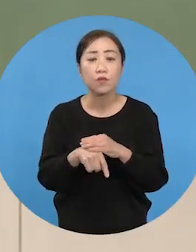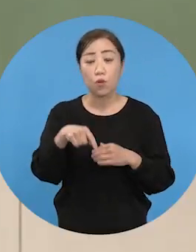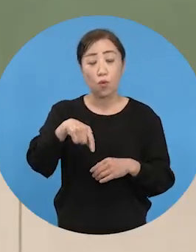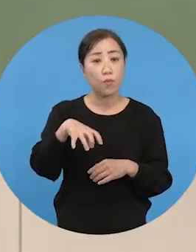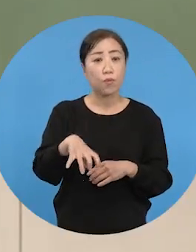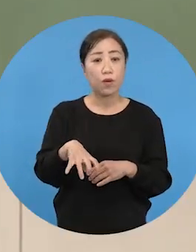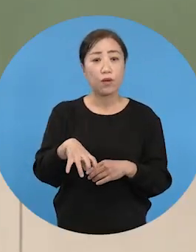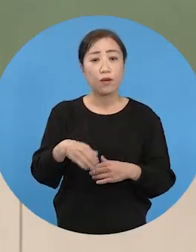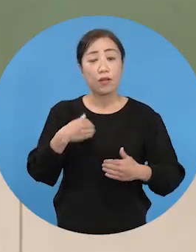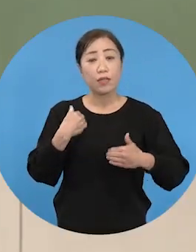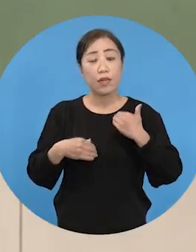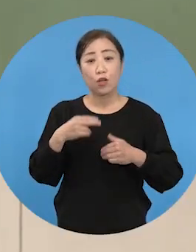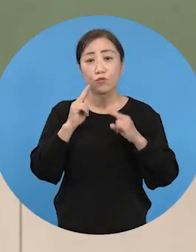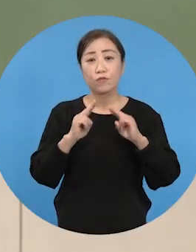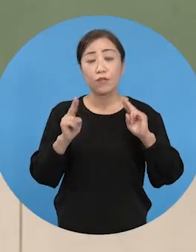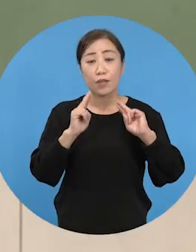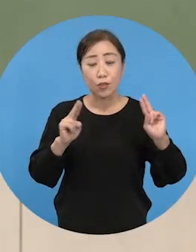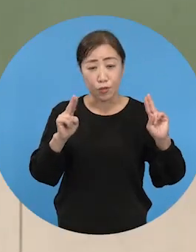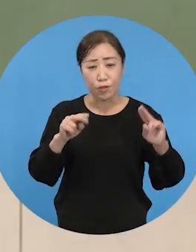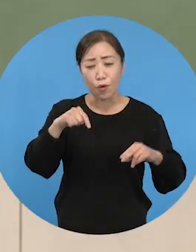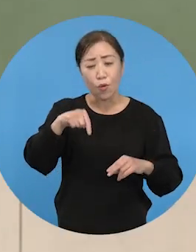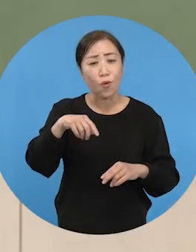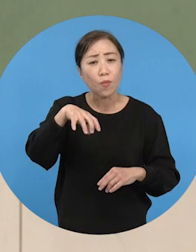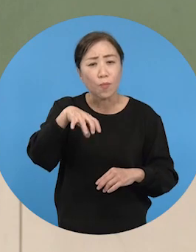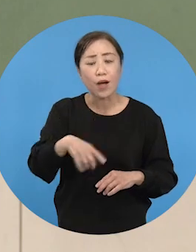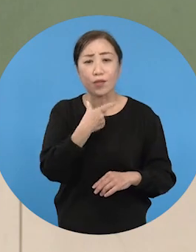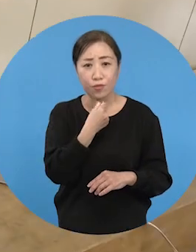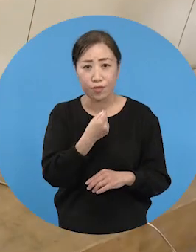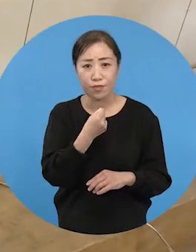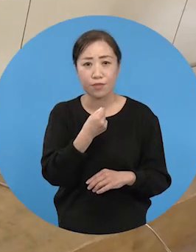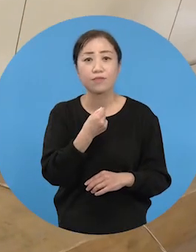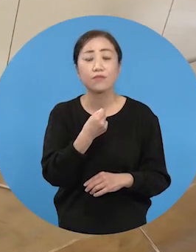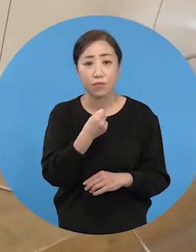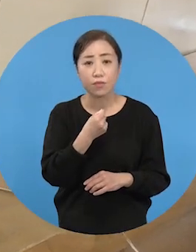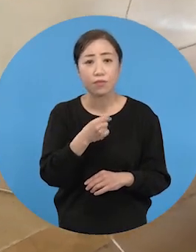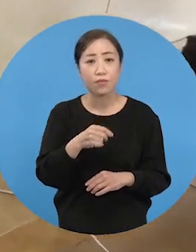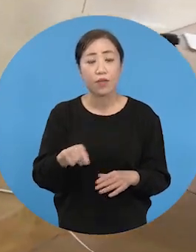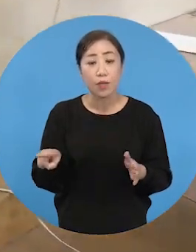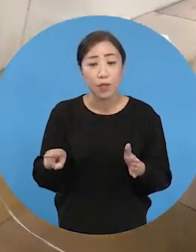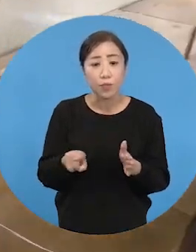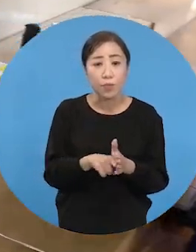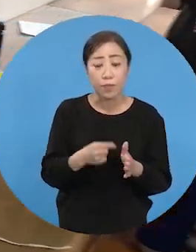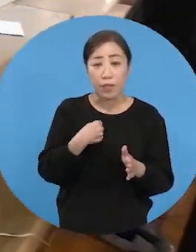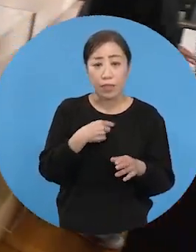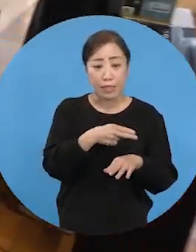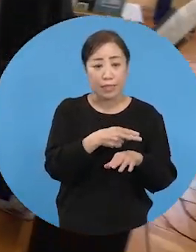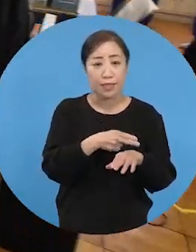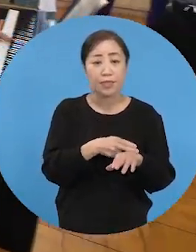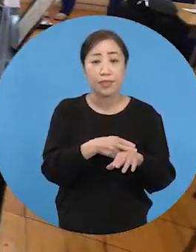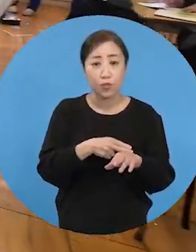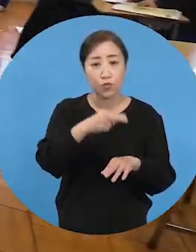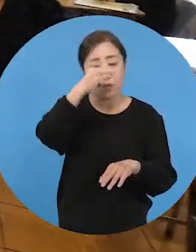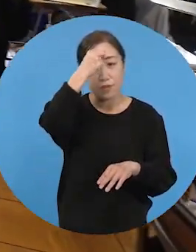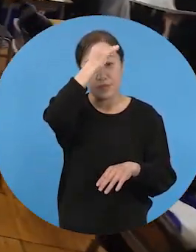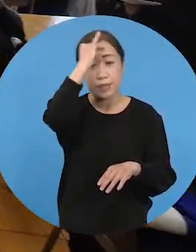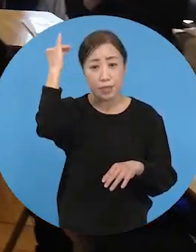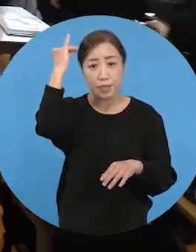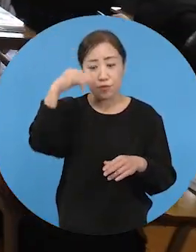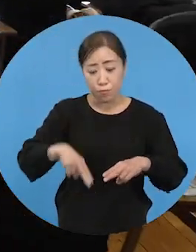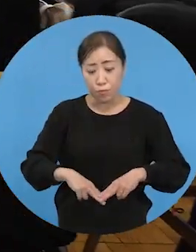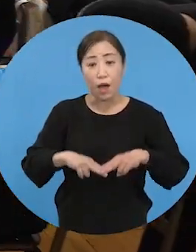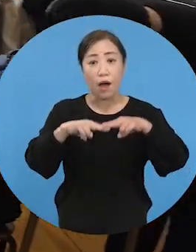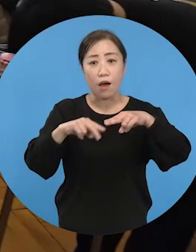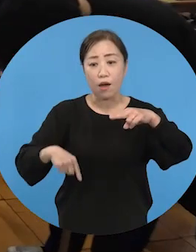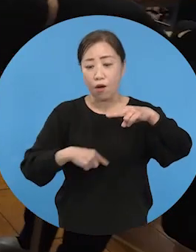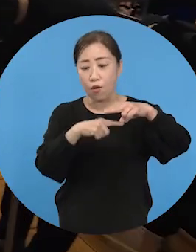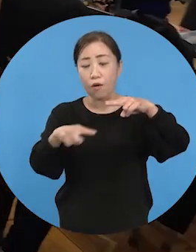く歌ってるこの環境がまず何より好きで、こう培ってきた知識とかがこうちょっとでもみんなのこう上